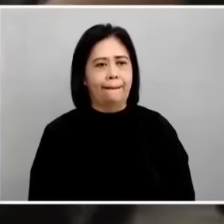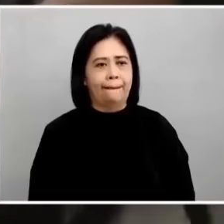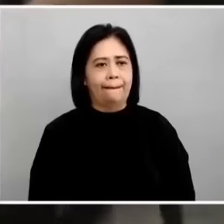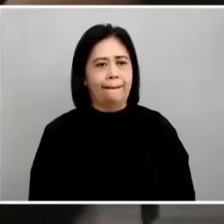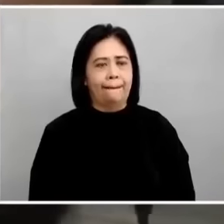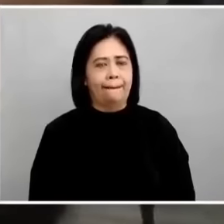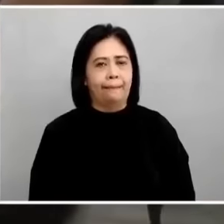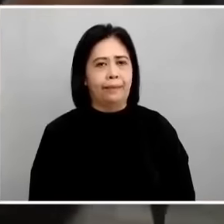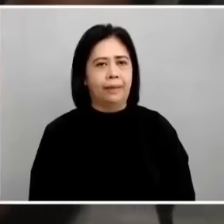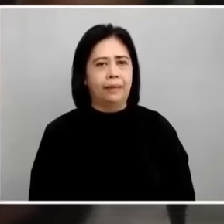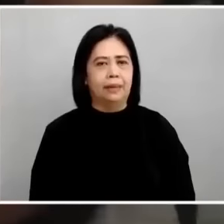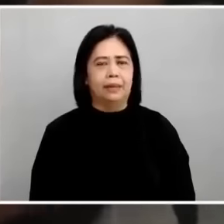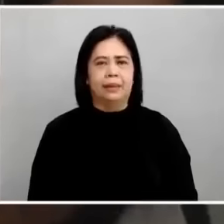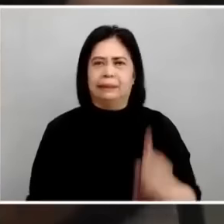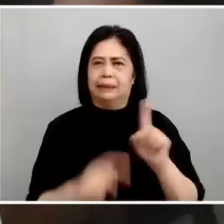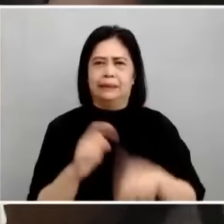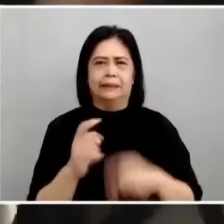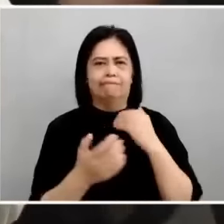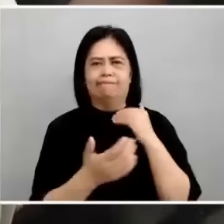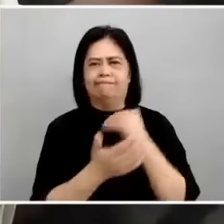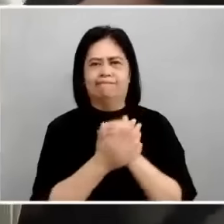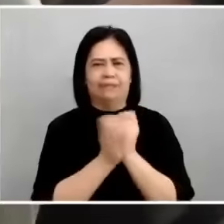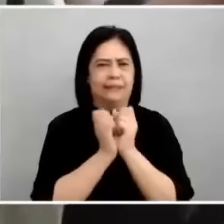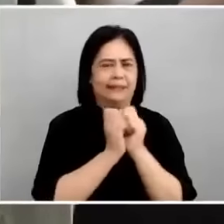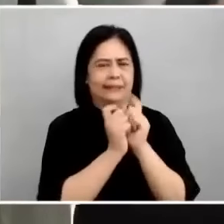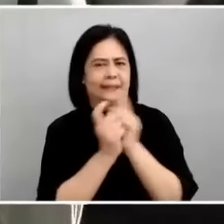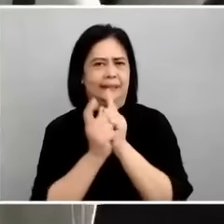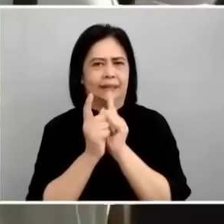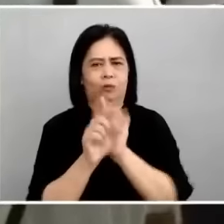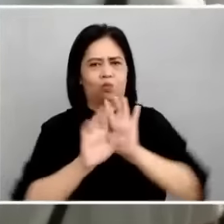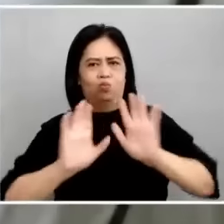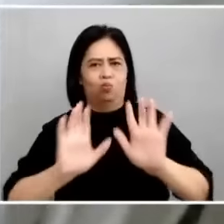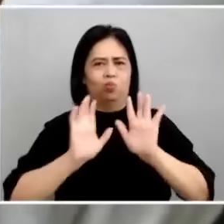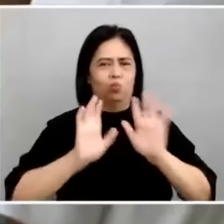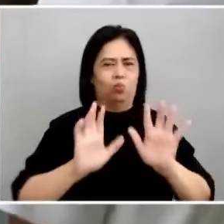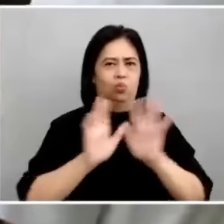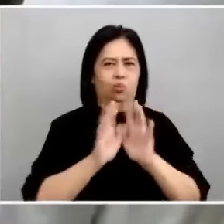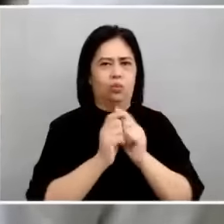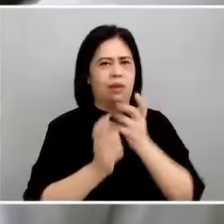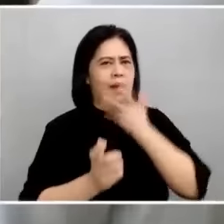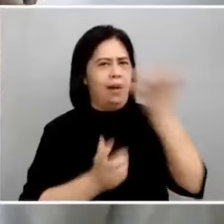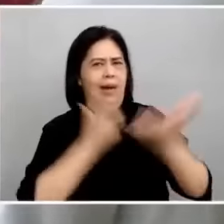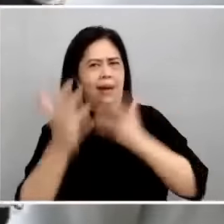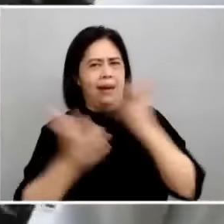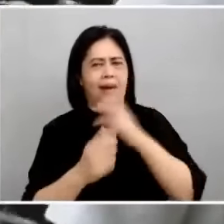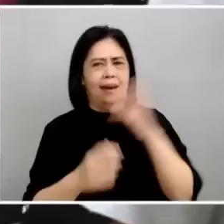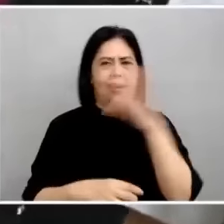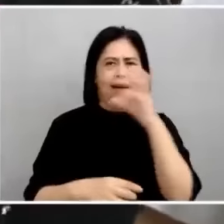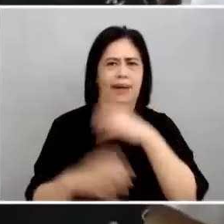At hindi na maiwasan na magkagit-gitan, magkatulakan at magkasigawan.